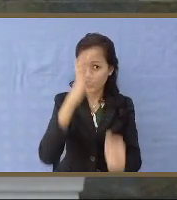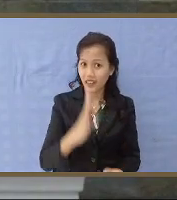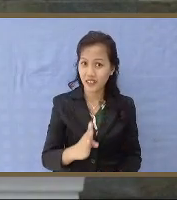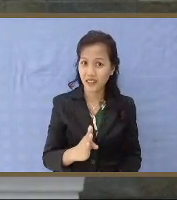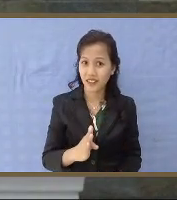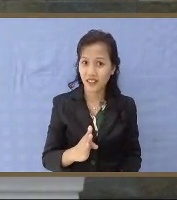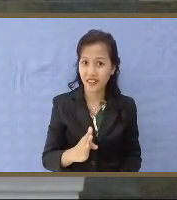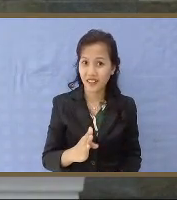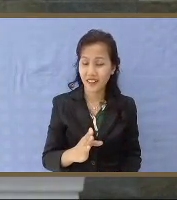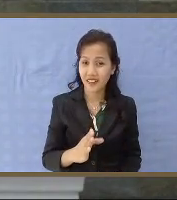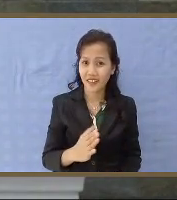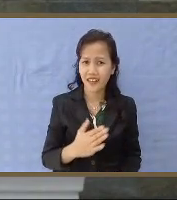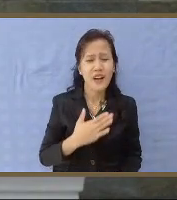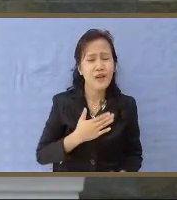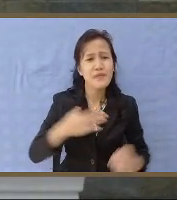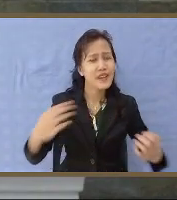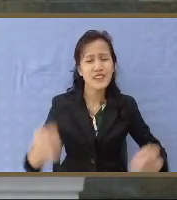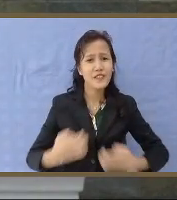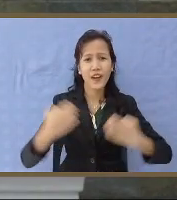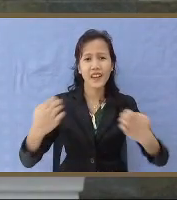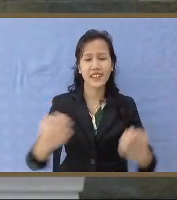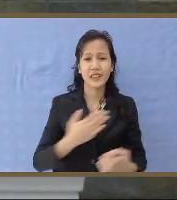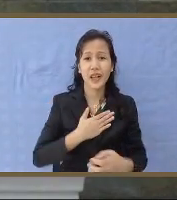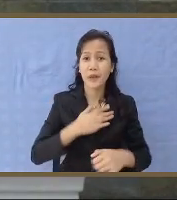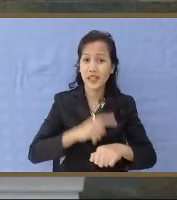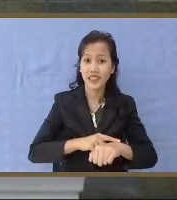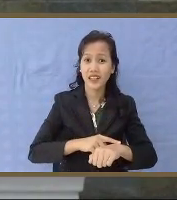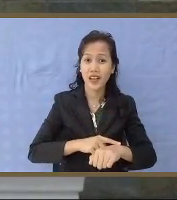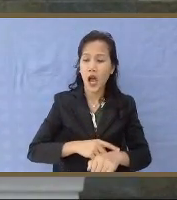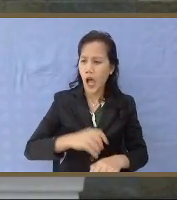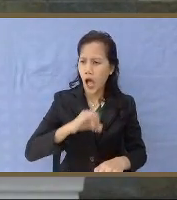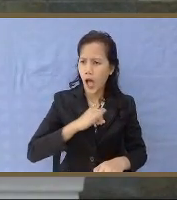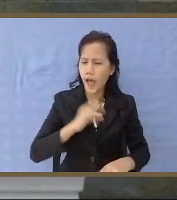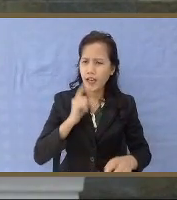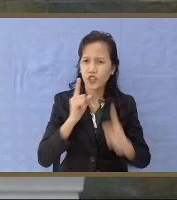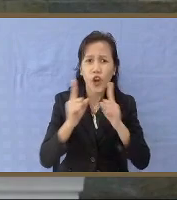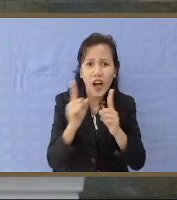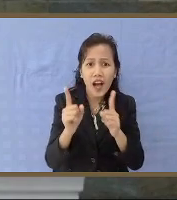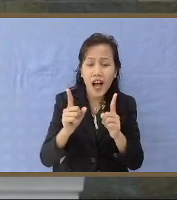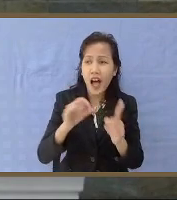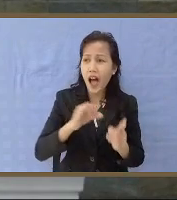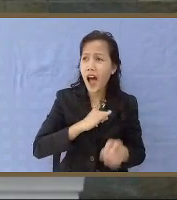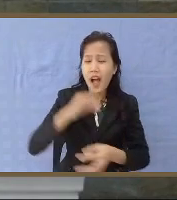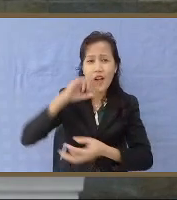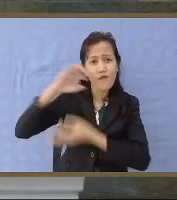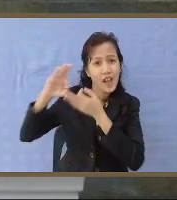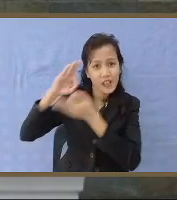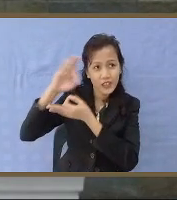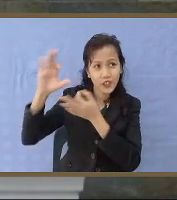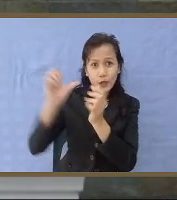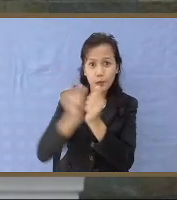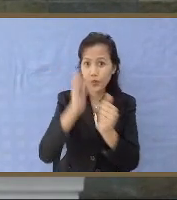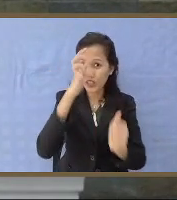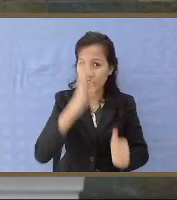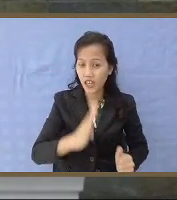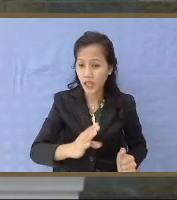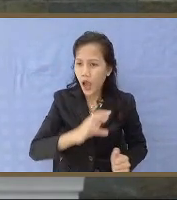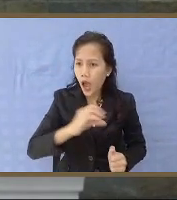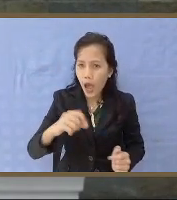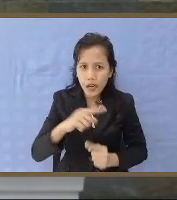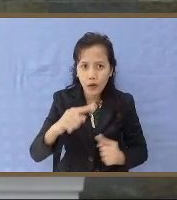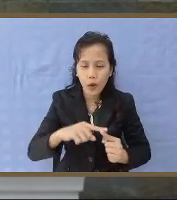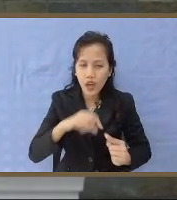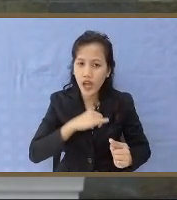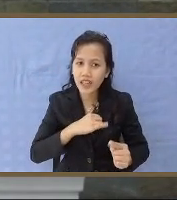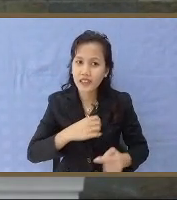see? Nai-enjoy ko po yung time ko. See, nag-uusap kami ng Panginoon, nag-fellowship kami ng Panginoon, and then habang kumakain ako, sasabihin ko